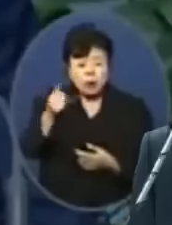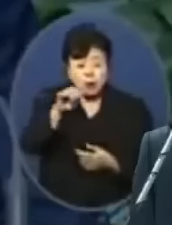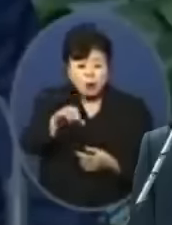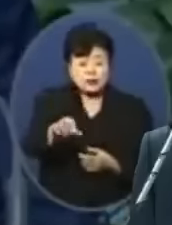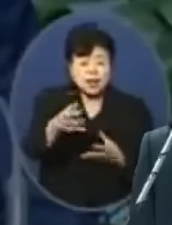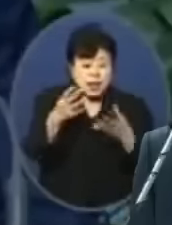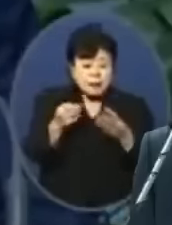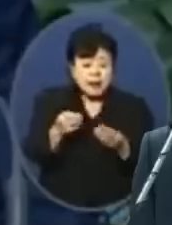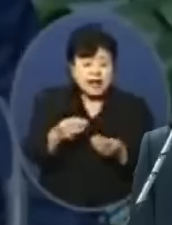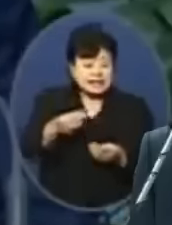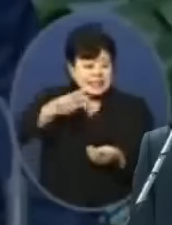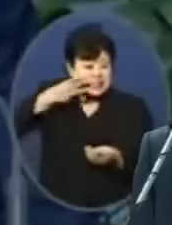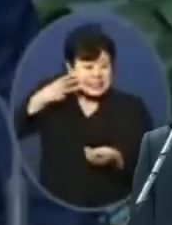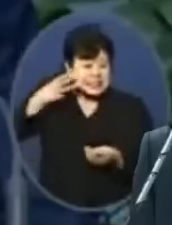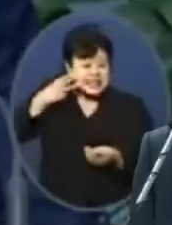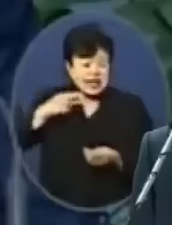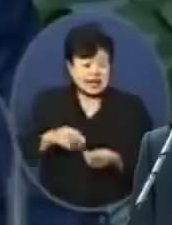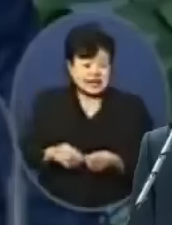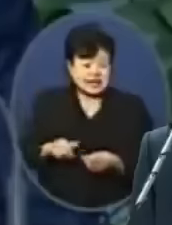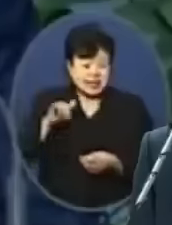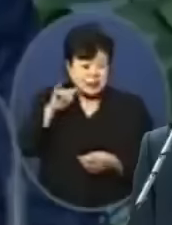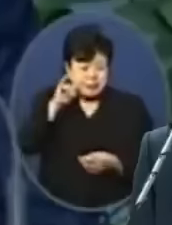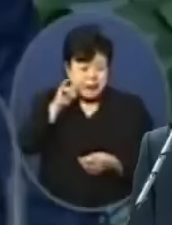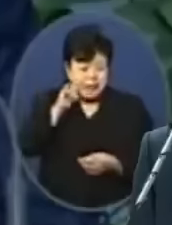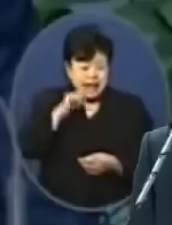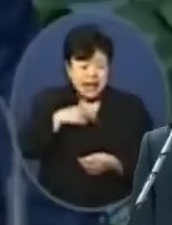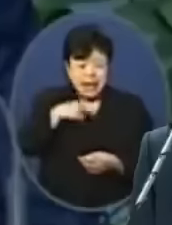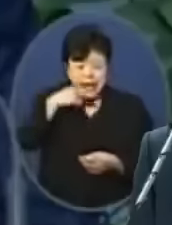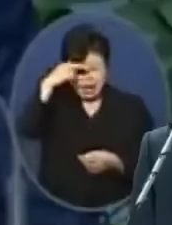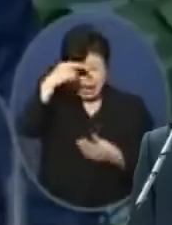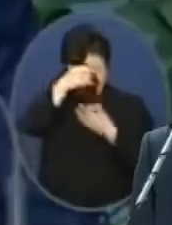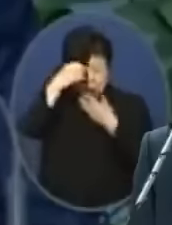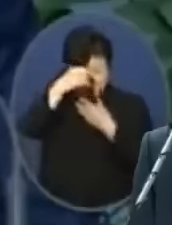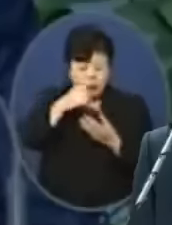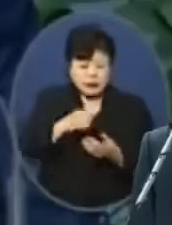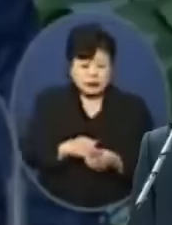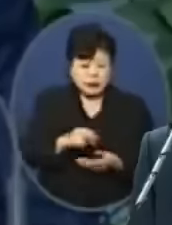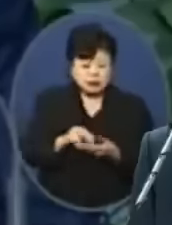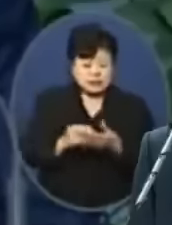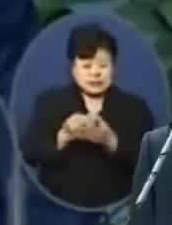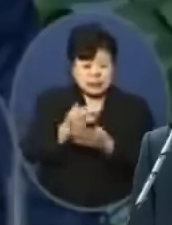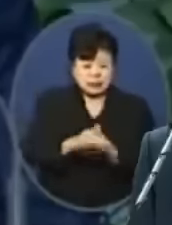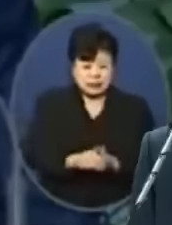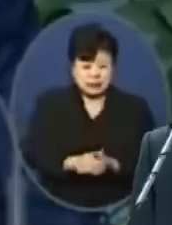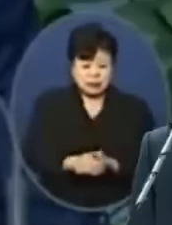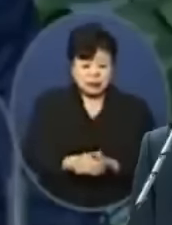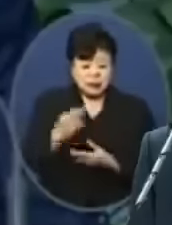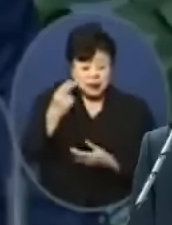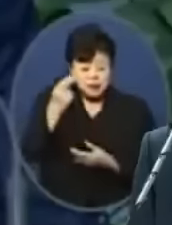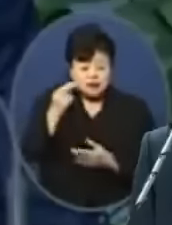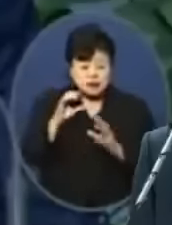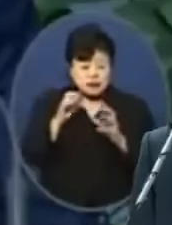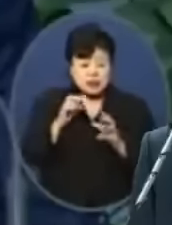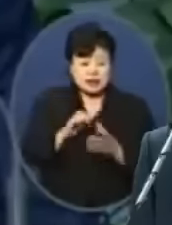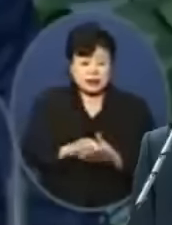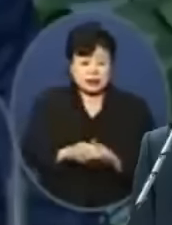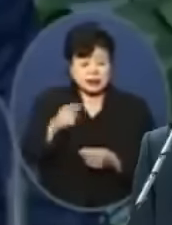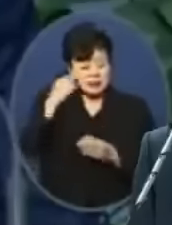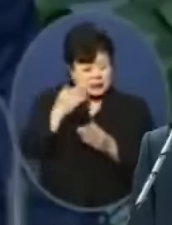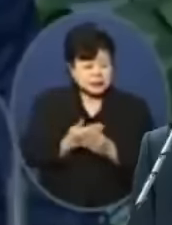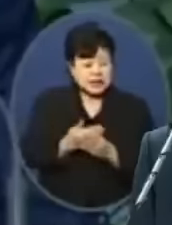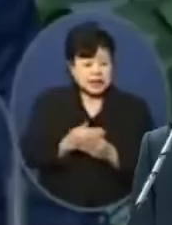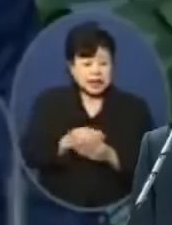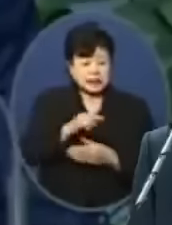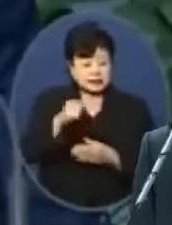유난히 많은 인디언들이 마약과 알코올 중독으로 사회에 문제가 생겼습니다. 그래서 미국의 유명한